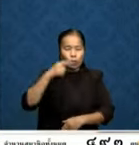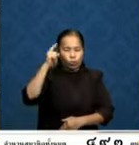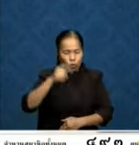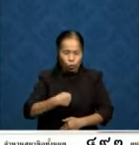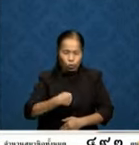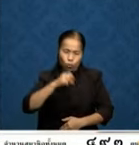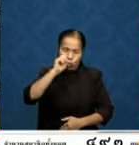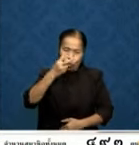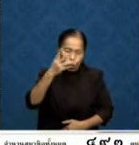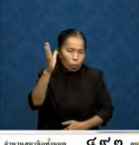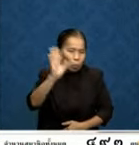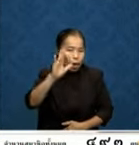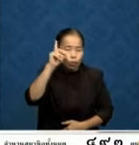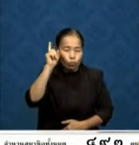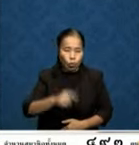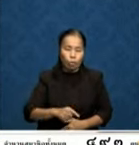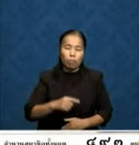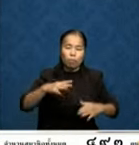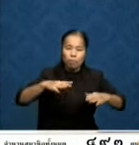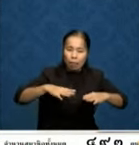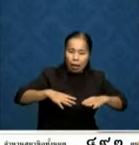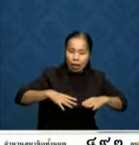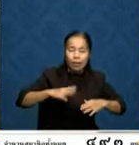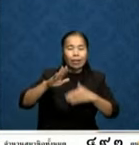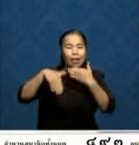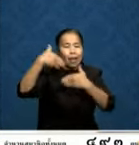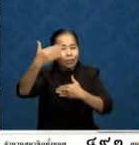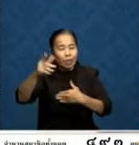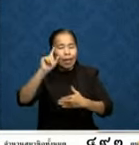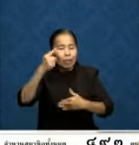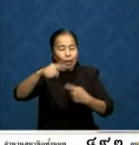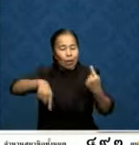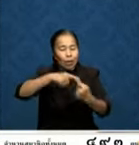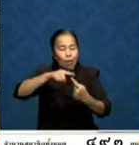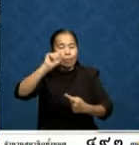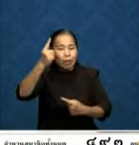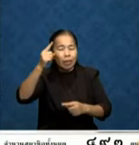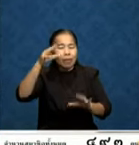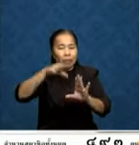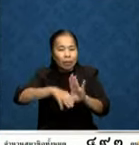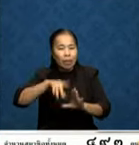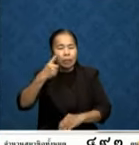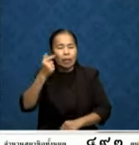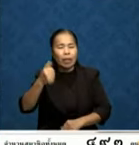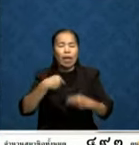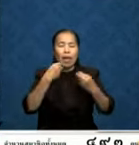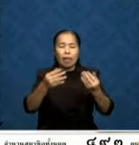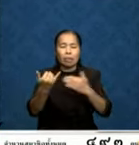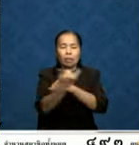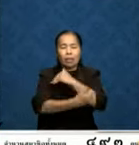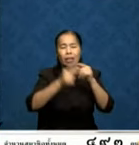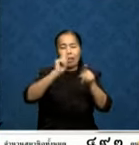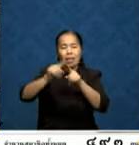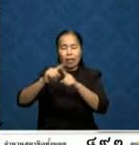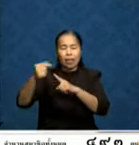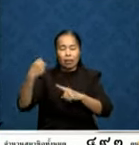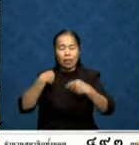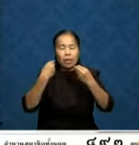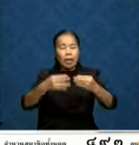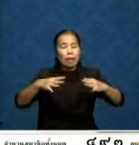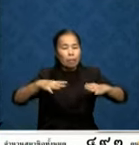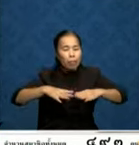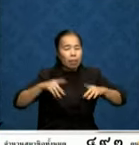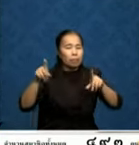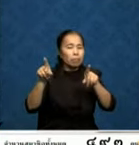นี้เป็นต้นนะครับผมว่าควรใช้ระบบนี้ซึ่งหลายๆประเทศก็ใช้เหมือนกันครับเป็นการเพื่อไม่ให้เกิด conflict of interest นึกภ